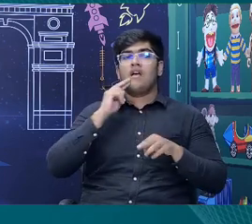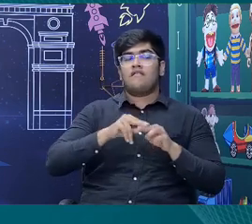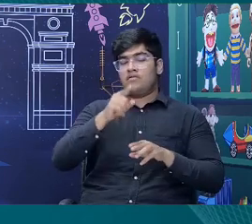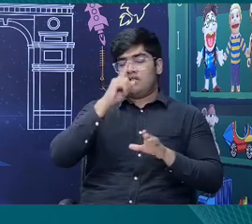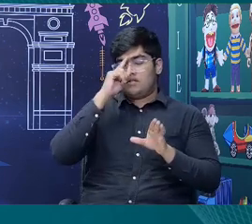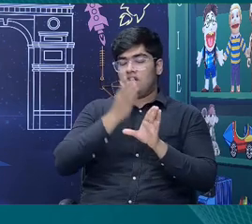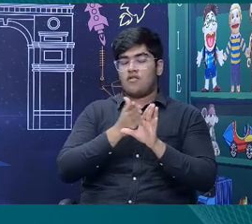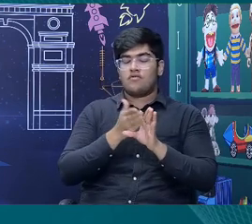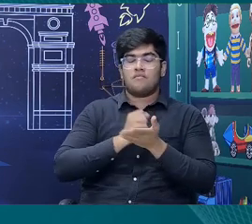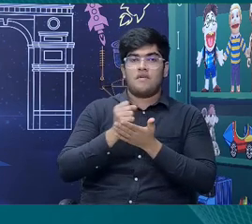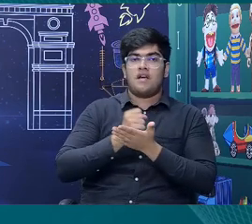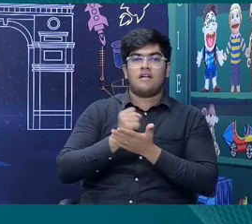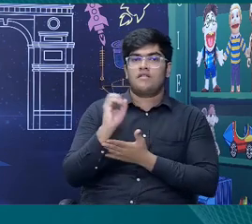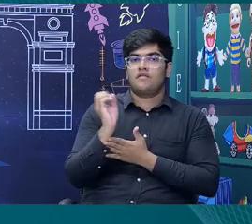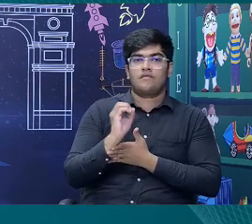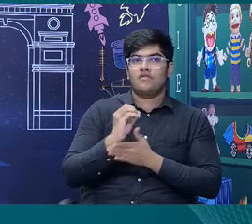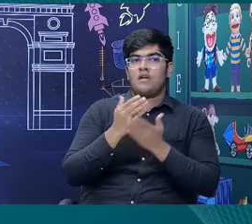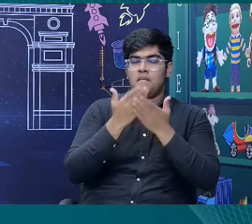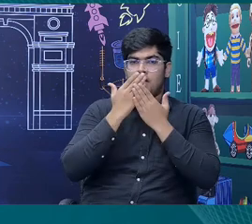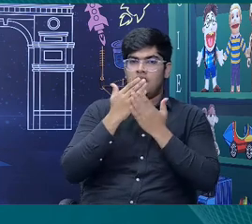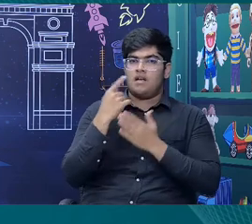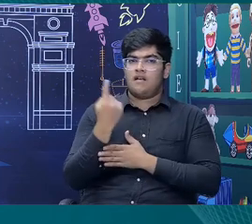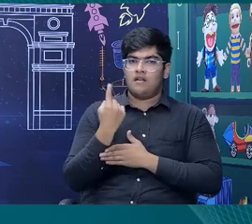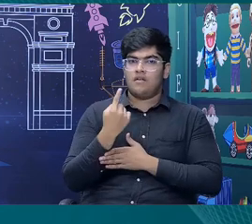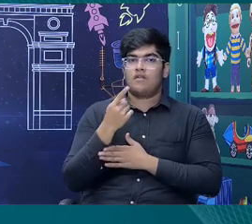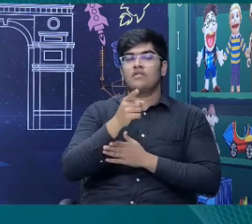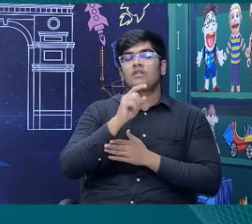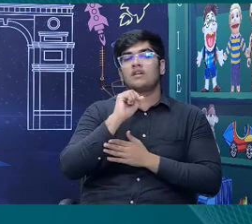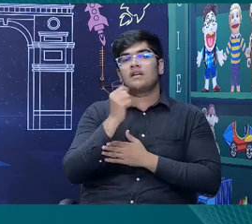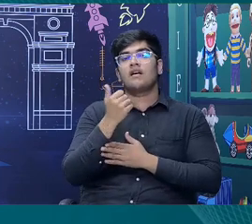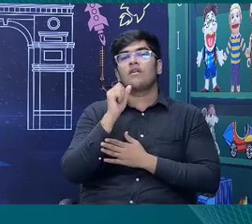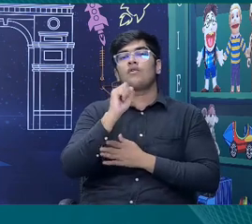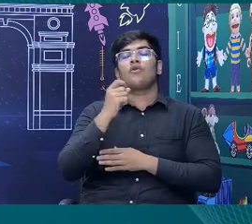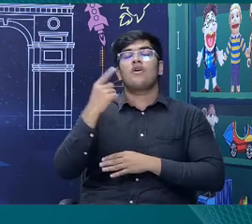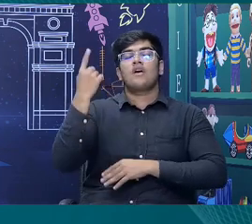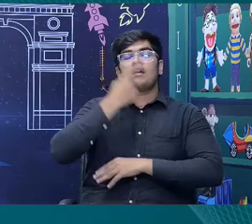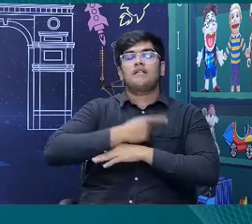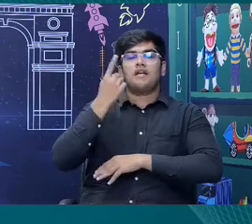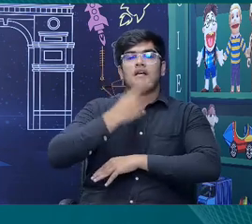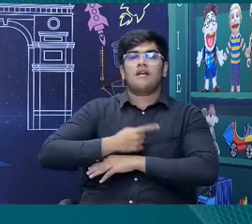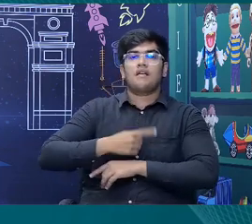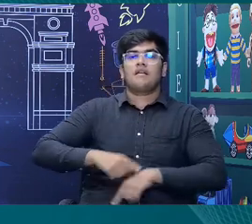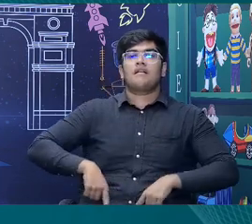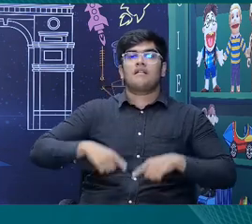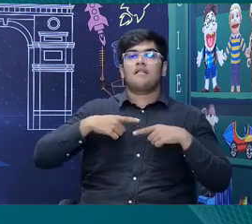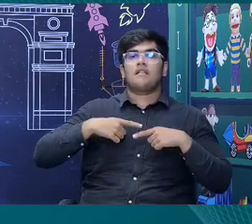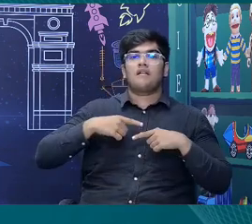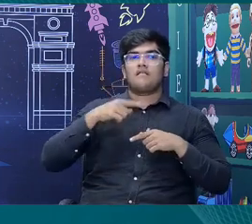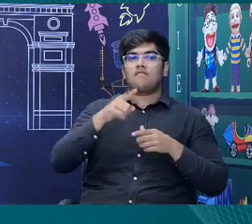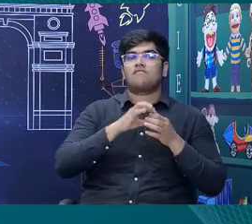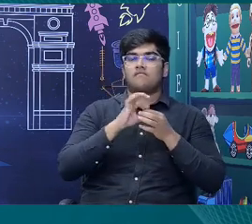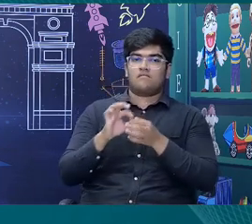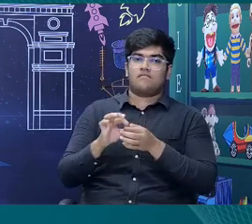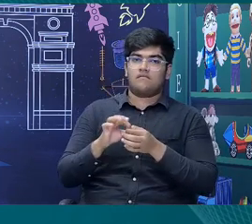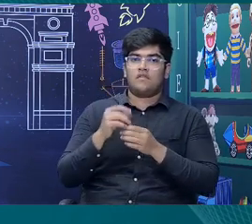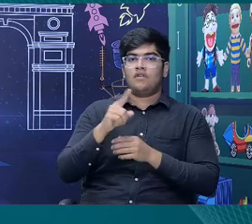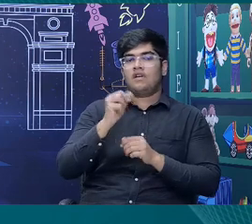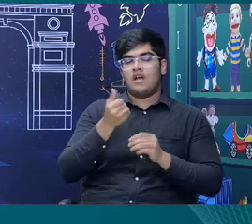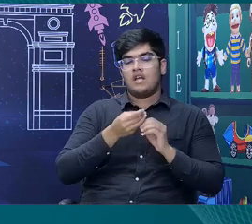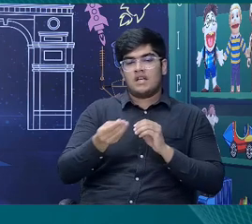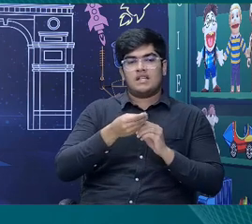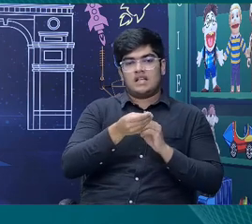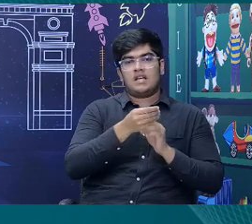पढ़ रहे हैं तो भी बहुत इफेक्ट है आप उसको अपनी डेली लाइफ में बहुत तरीके से यूज कर सकते हैं अपने आसपास हेल्प कर सकते हैं अगर